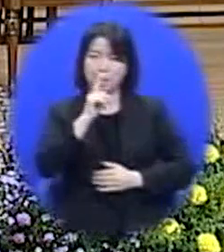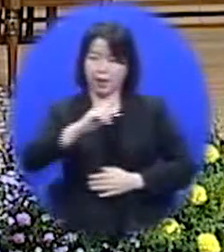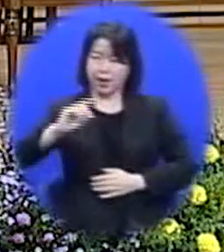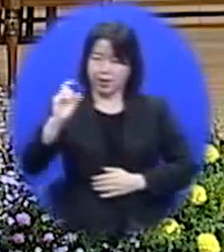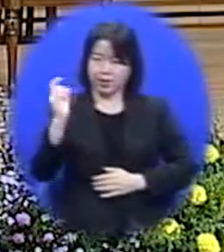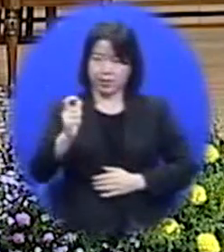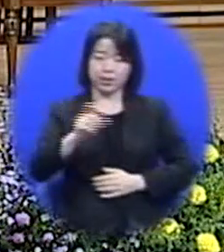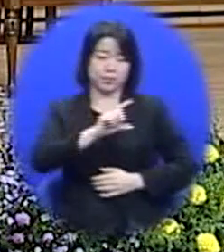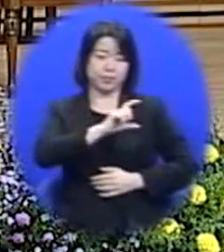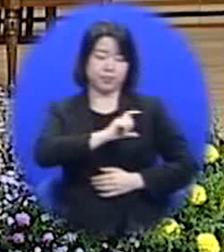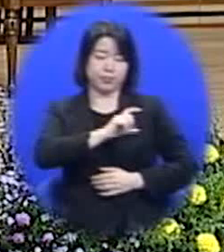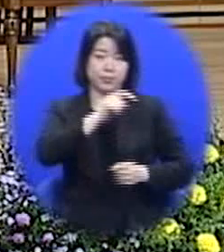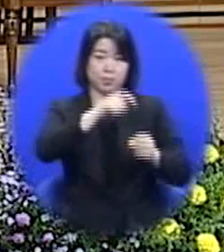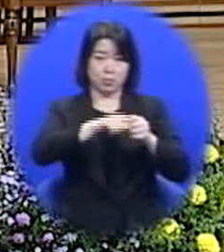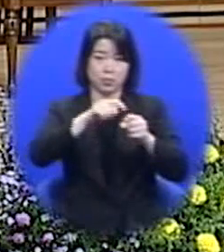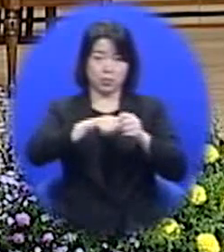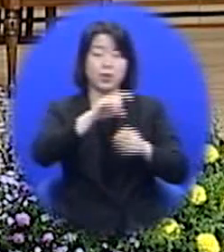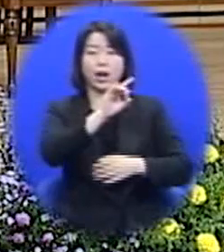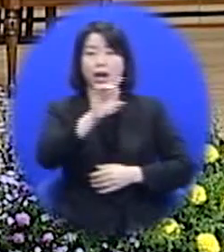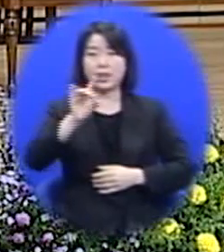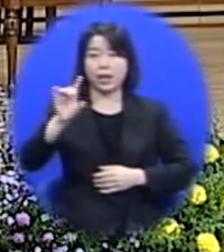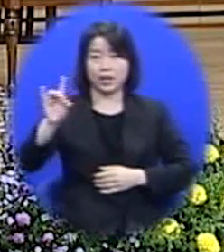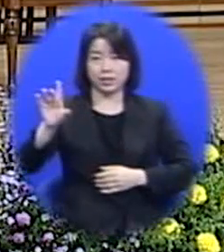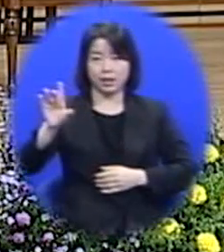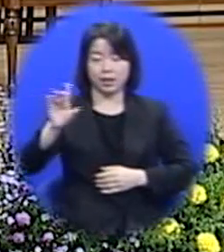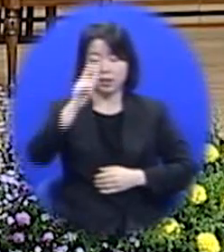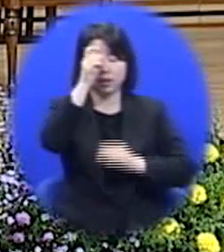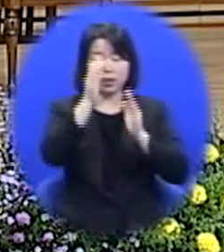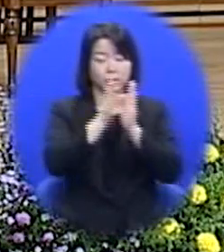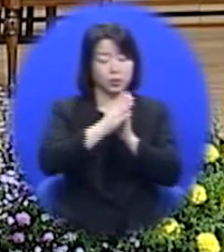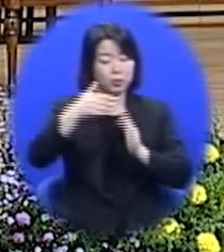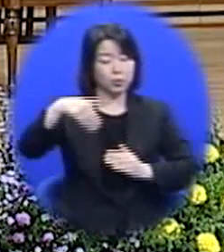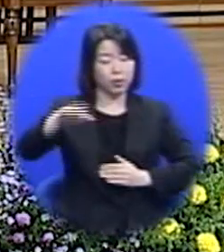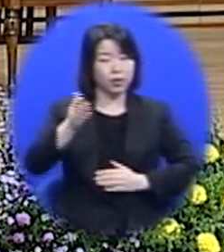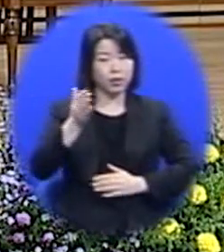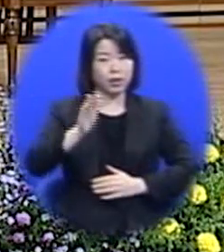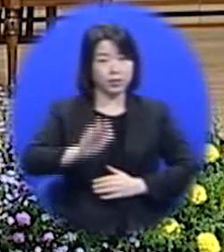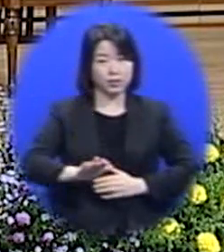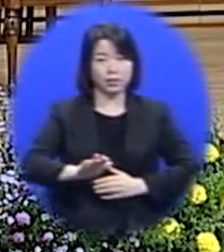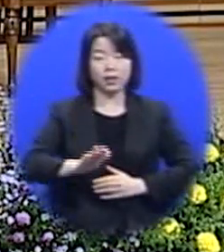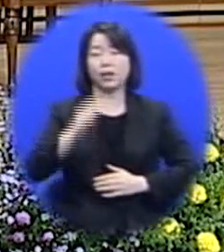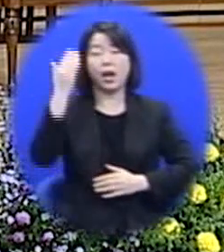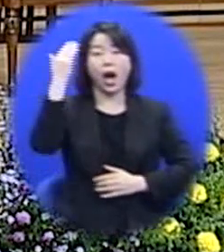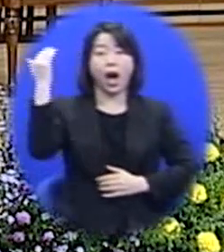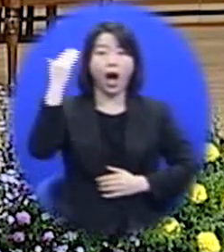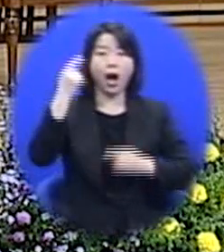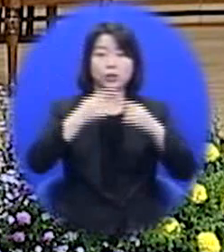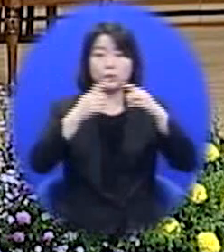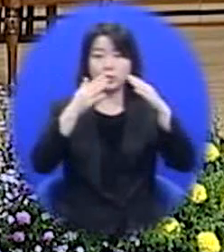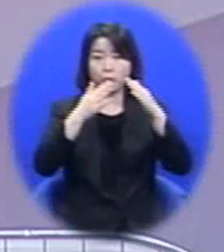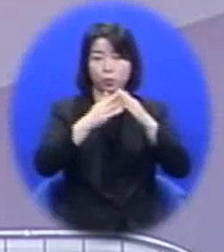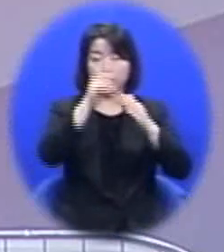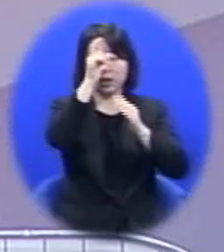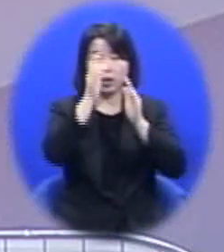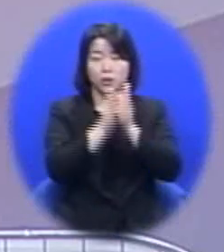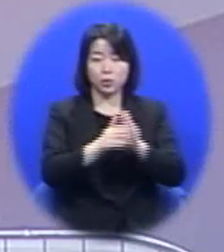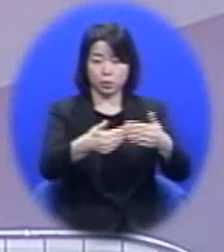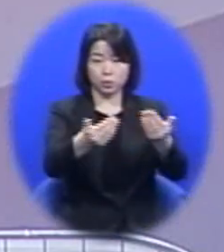제목 하나하나씩 기도해 나가던 자매가 한국 교회를 위한 기도 부분에 와서